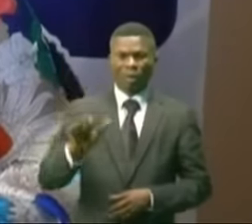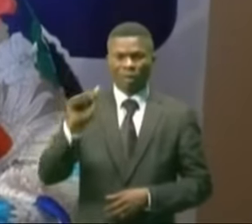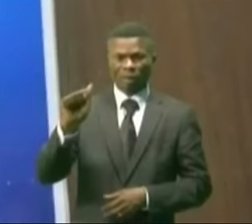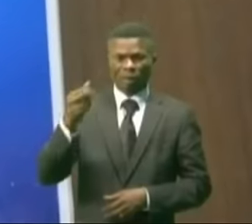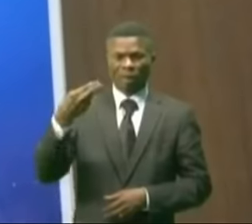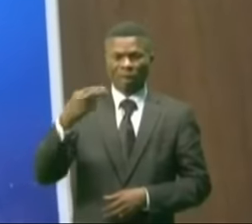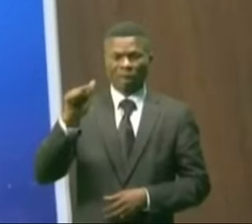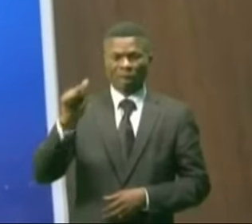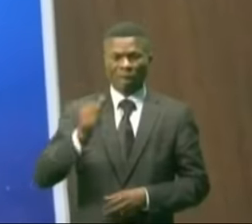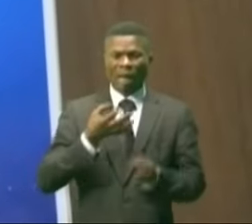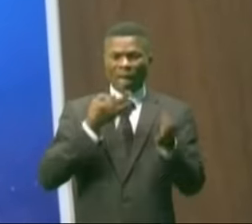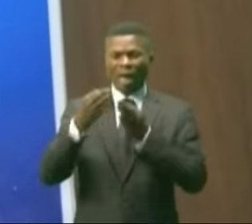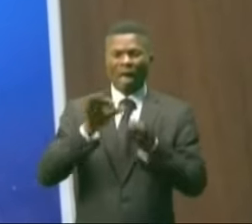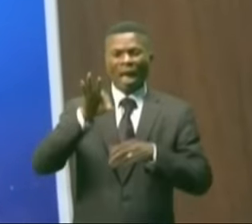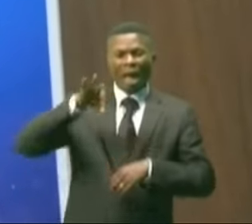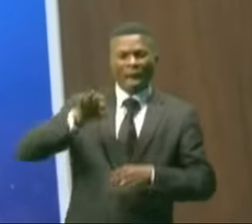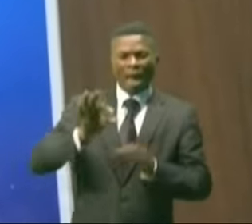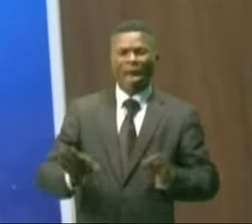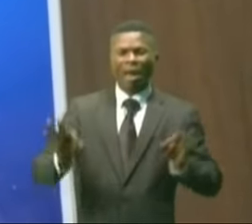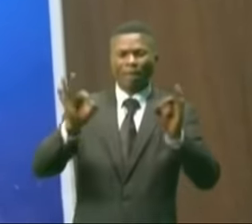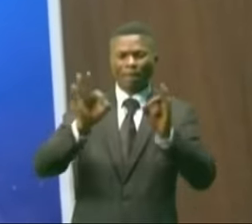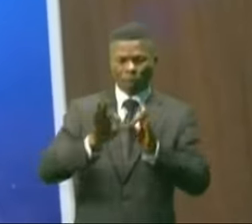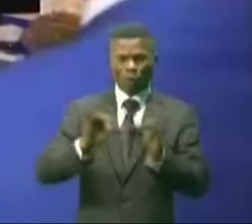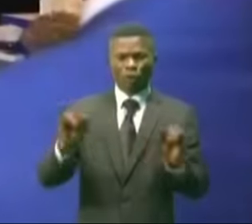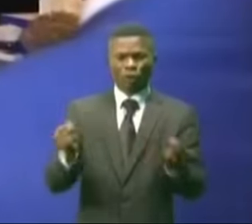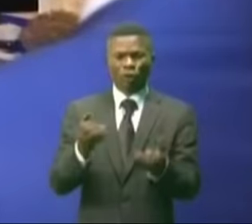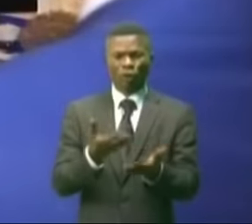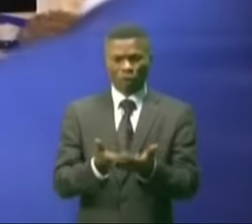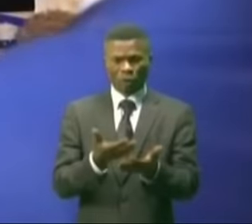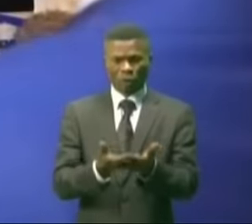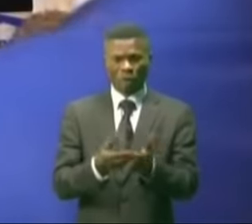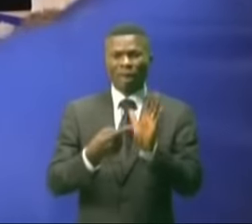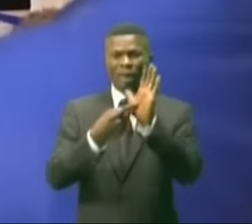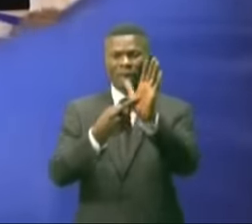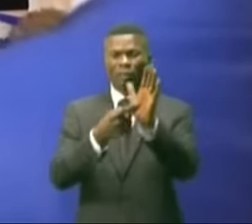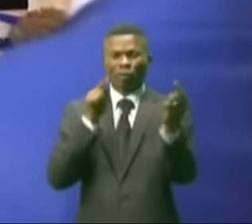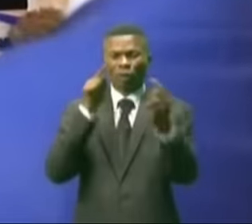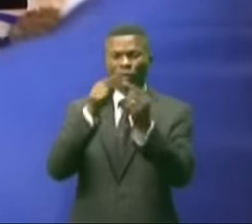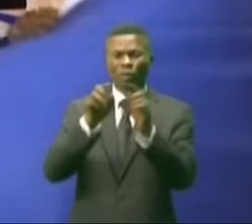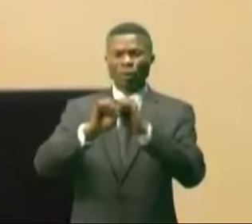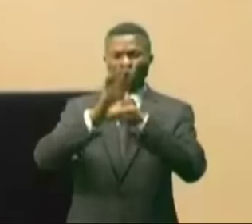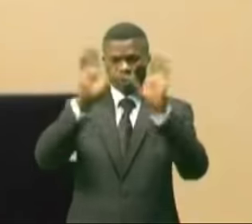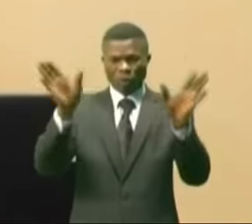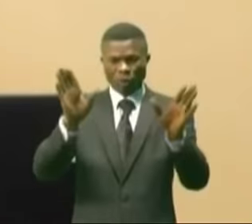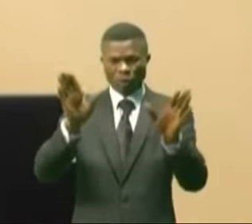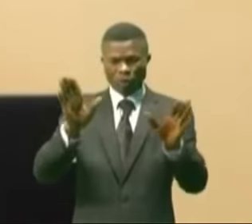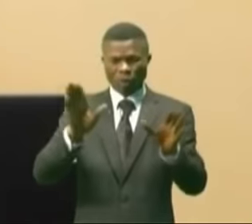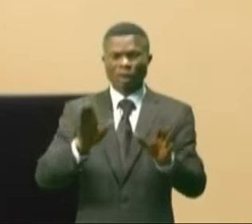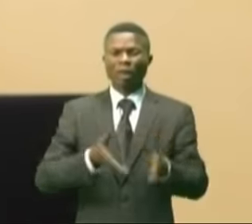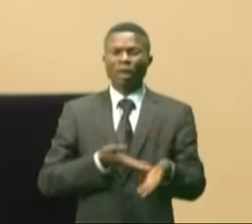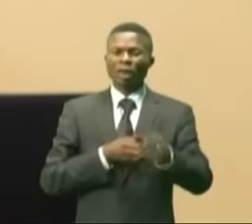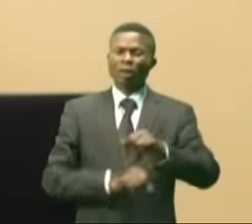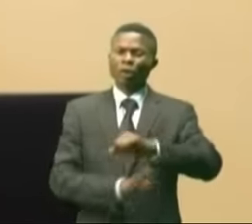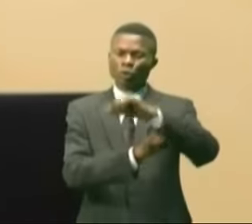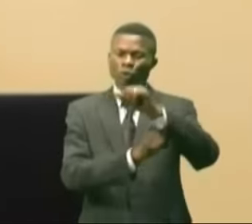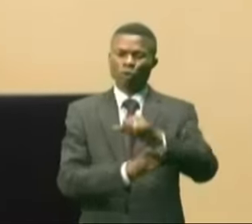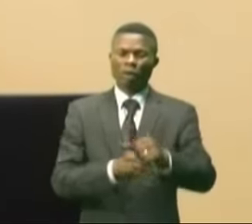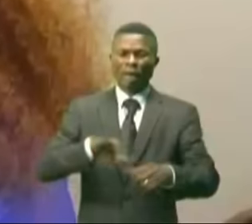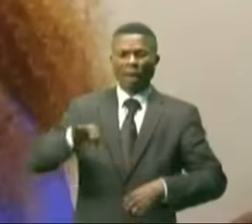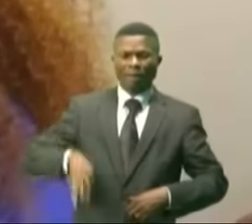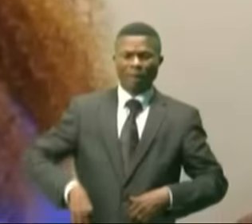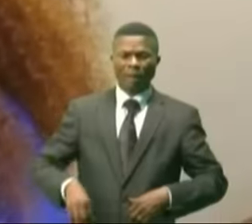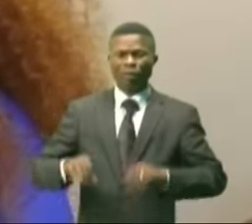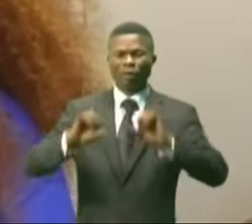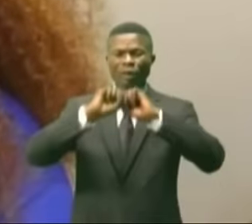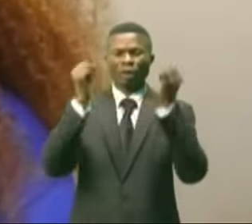expliqué le bien fondé de ces jeux. À machine à sous qui présente des objectifs clairs sur son apport dans le bien-être social des Congolais, à